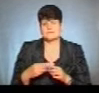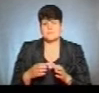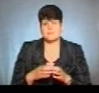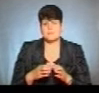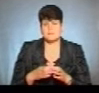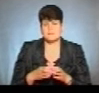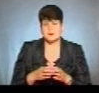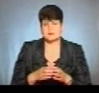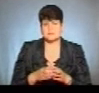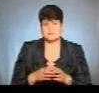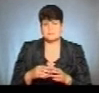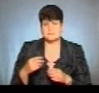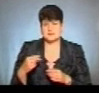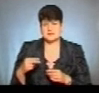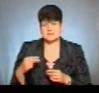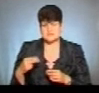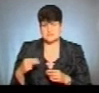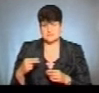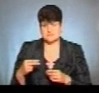партія чинного президента,